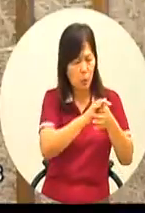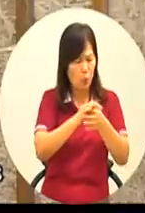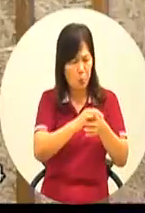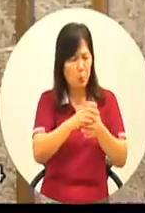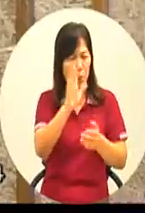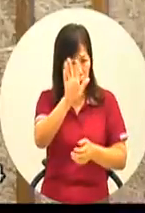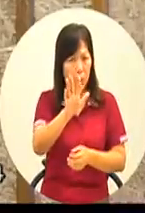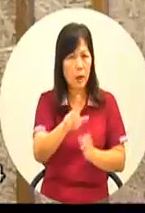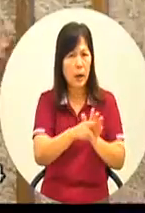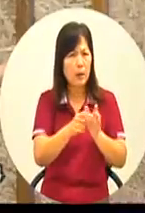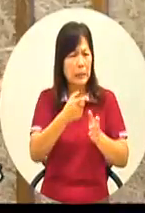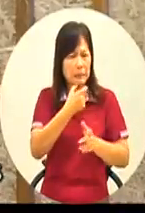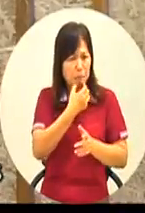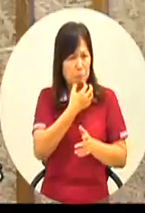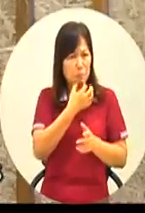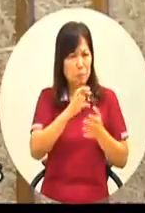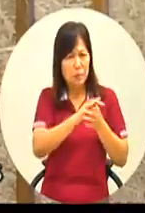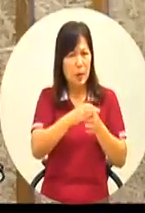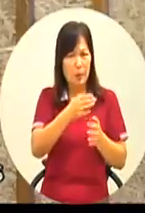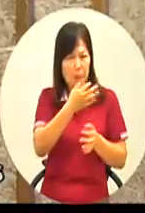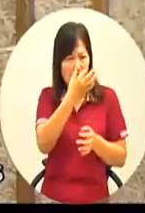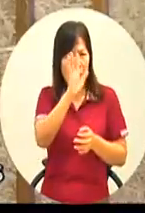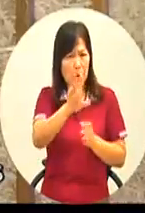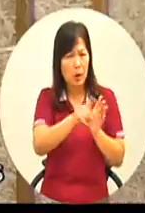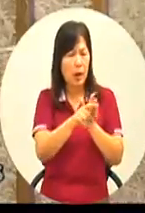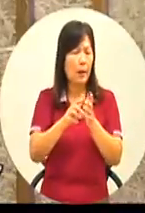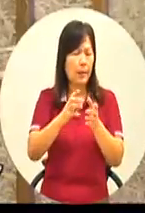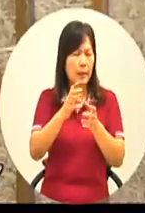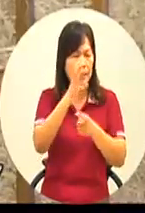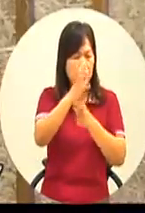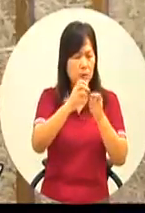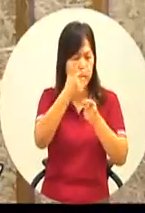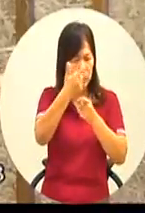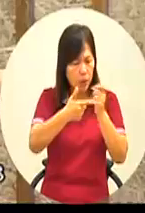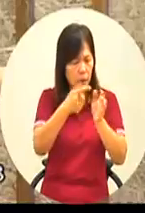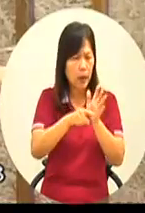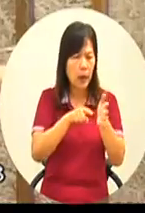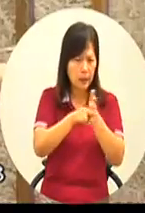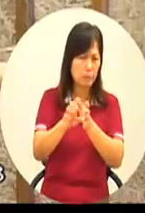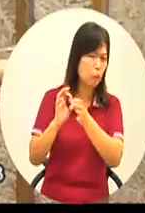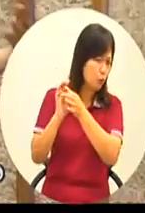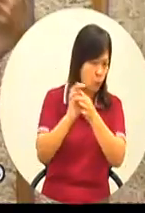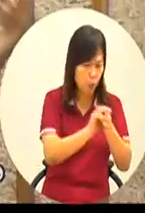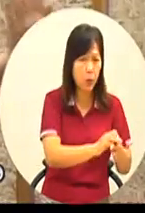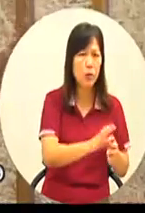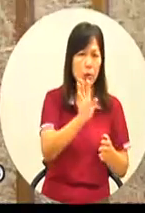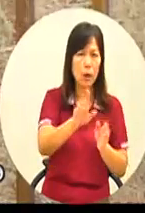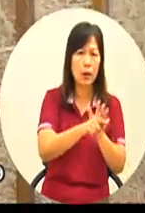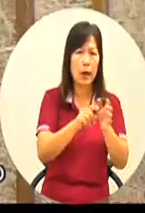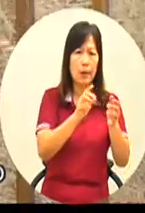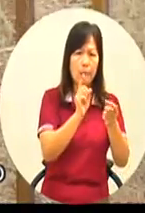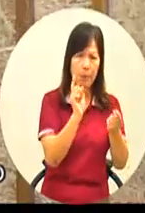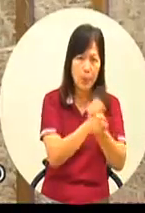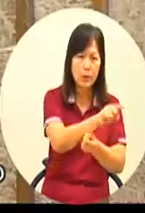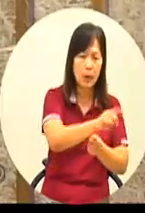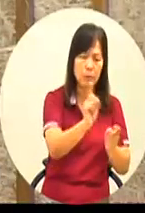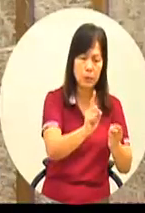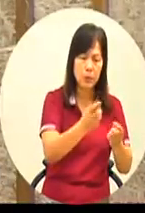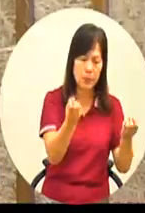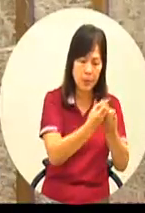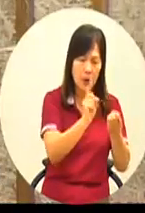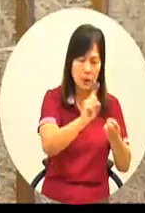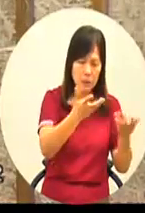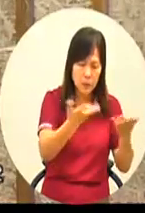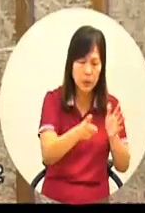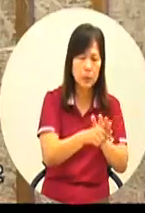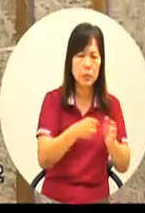为什么可以这么坚强？是因为我们这46年来不间断在做交往，包括他们在包括他们曾经遇到过灾难的时候的医院重